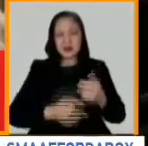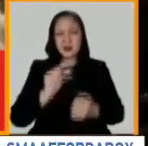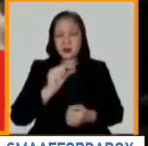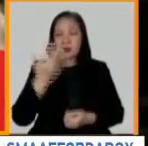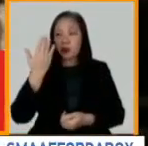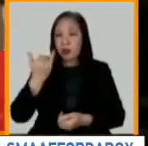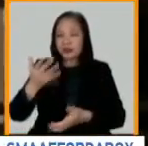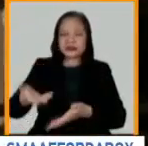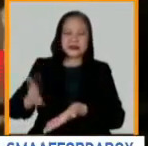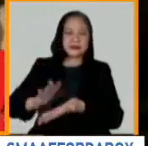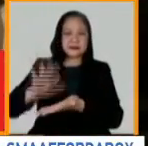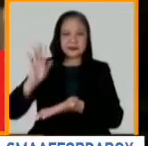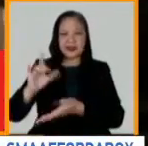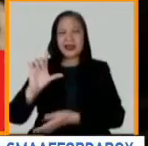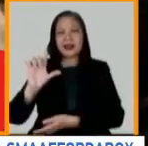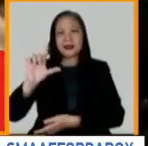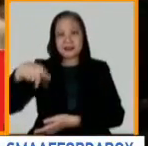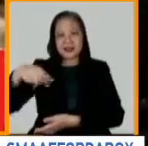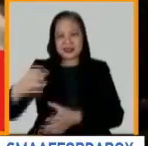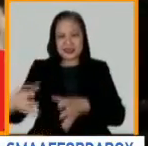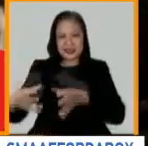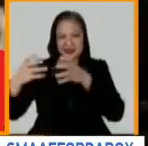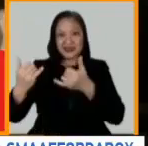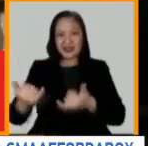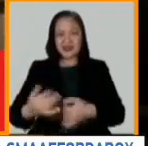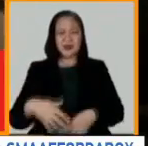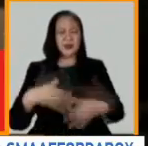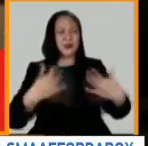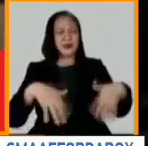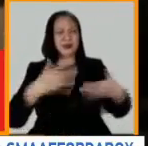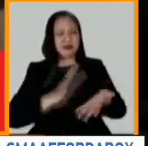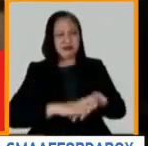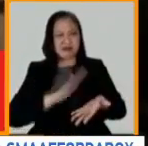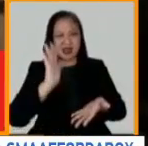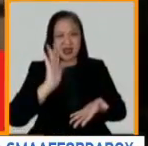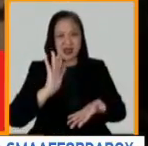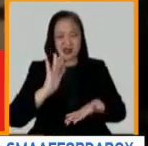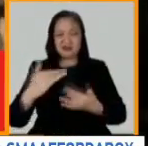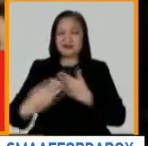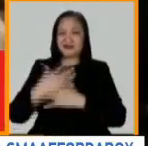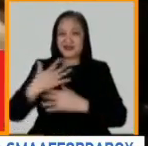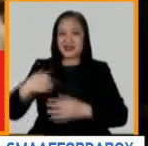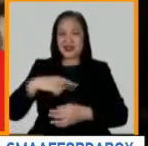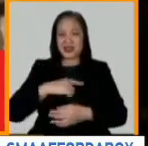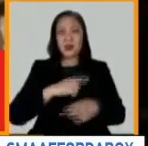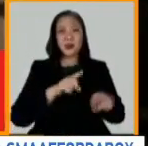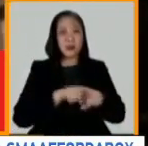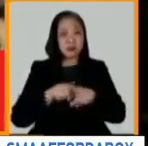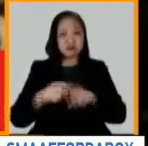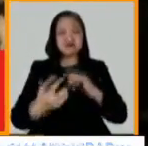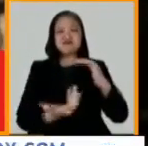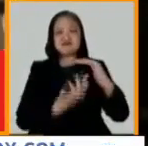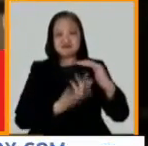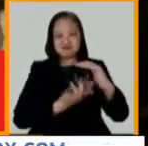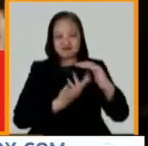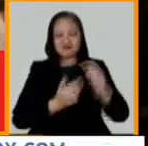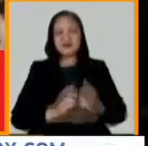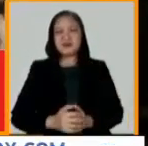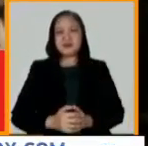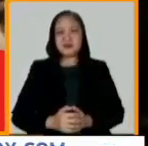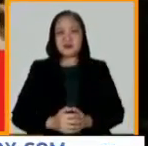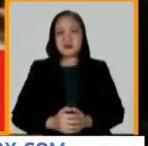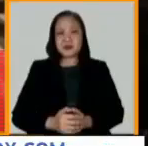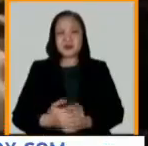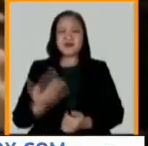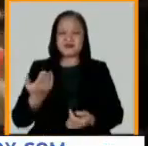Sir, napakalaki po. Kasi hindi lang po kami apektado doon, pati po yung mga customers namin. Kasi kung ganun po yung mangyayari,